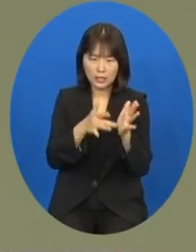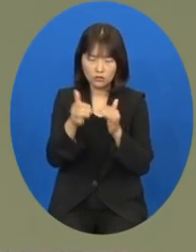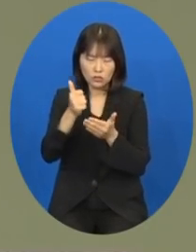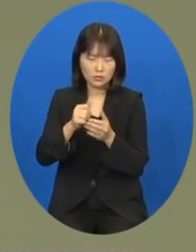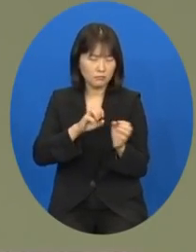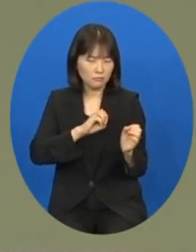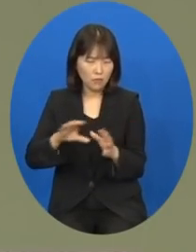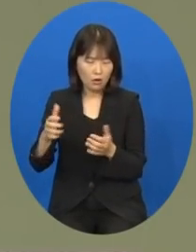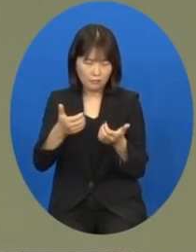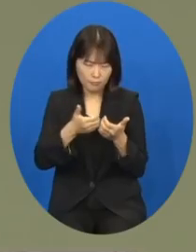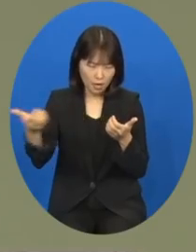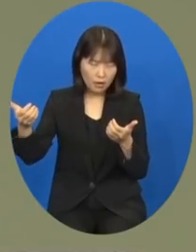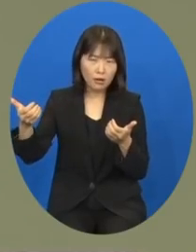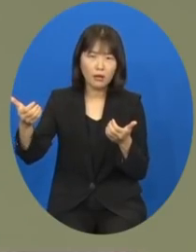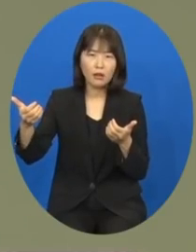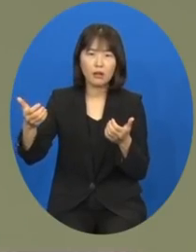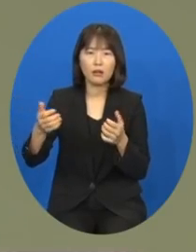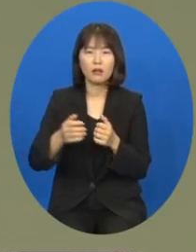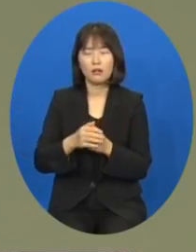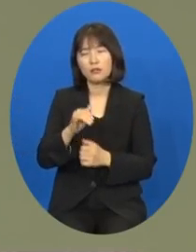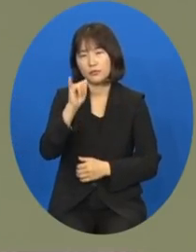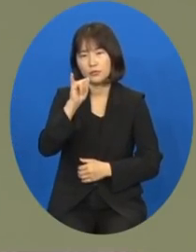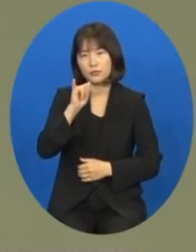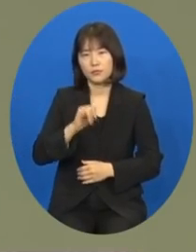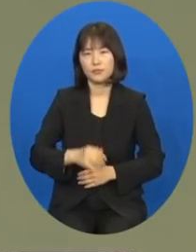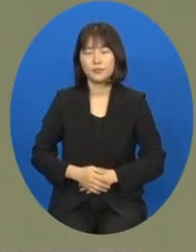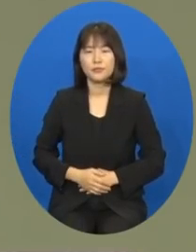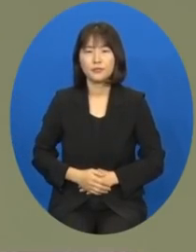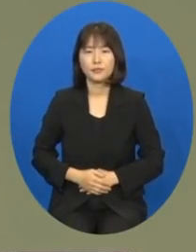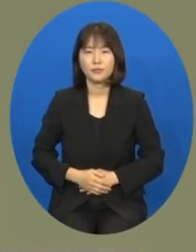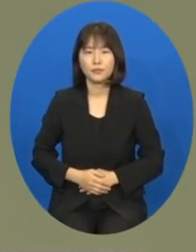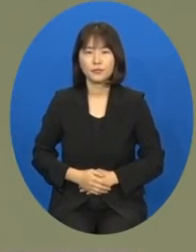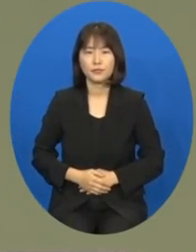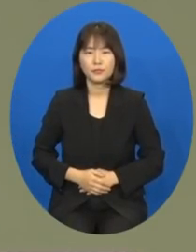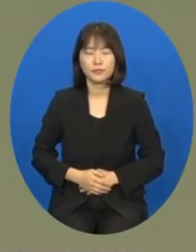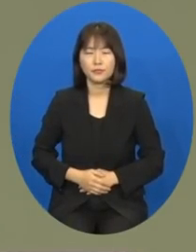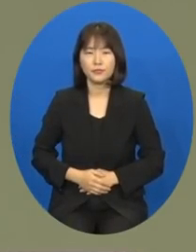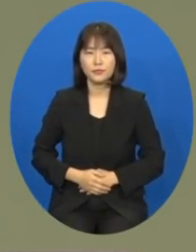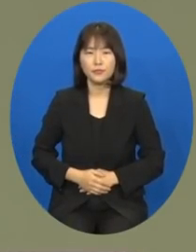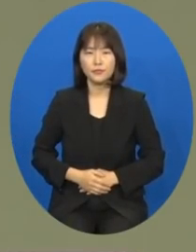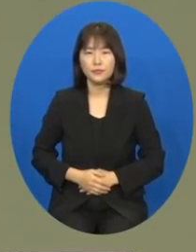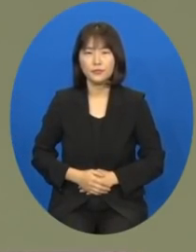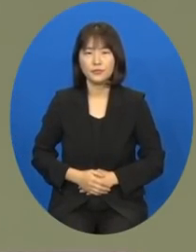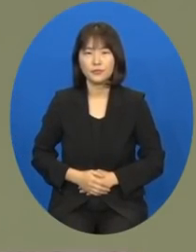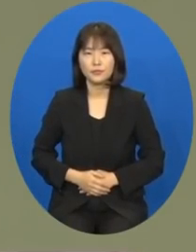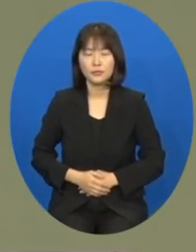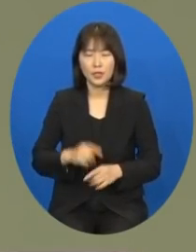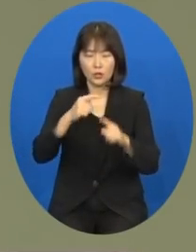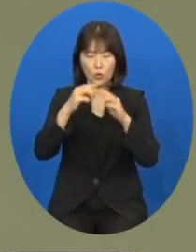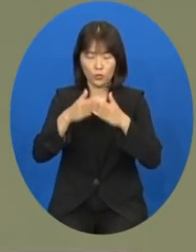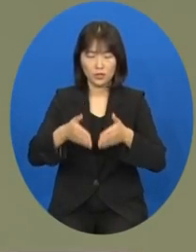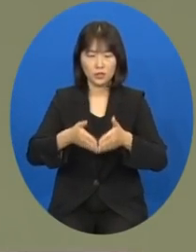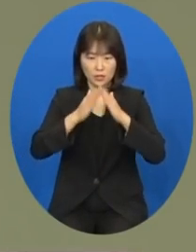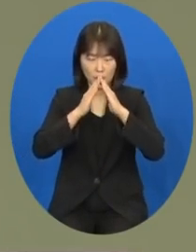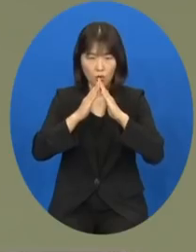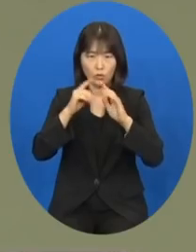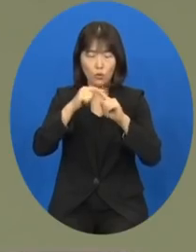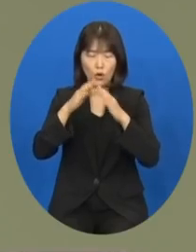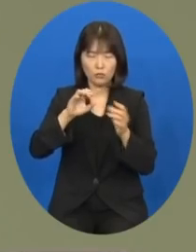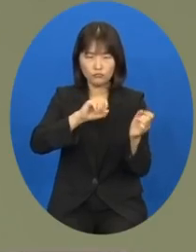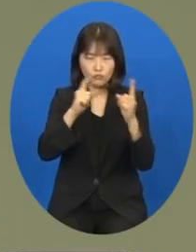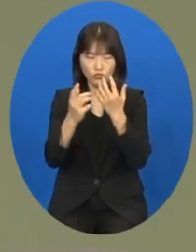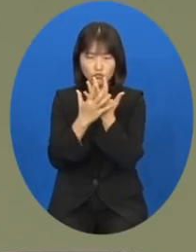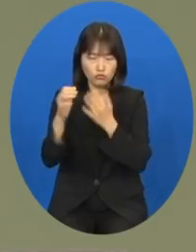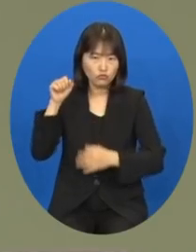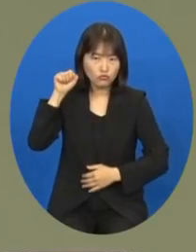떠나는 이들이 있다는 겁니다 감리교 를 세우고 감겨 부흥운동 이끌었던 쪼는 왜